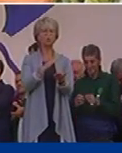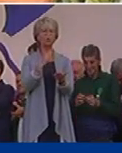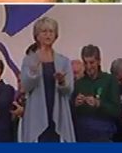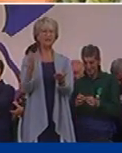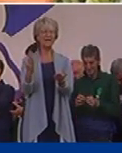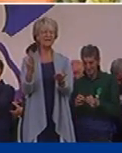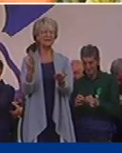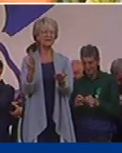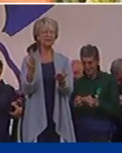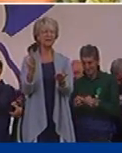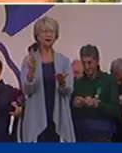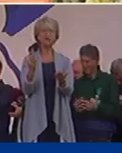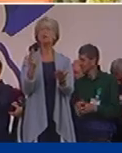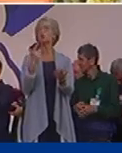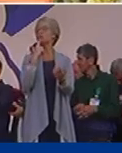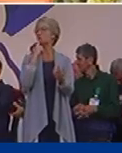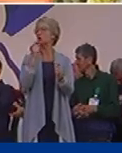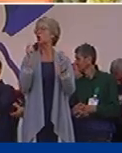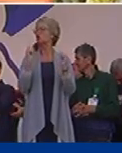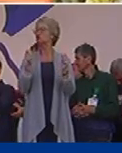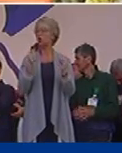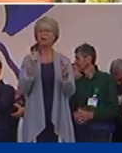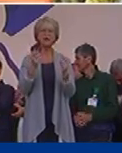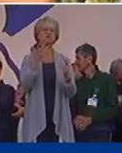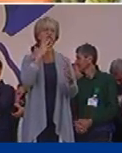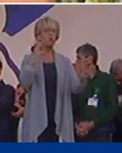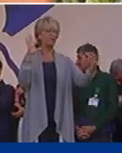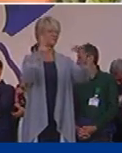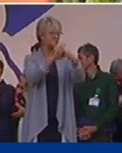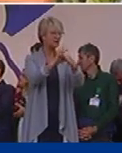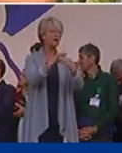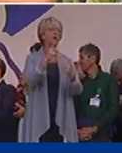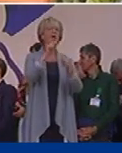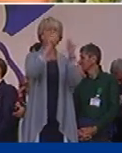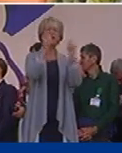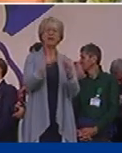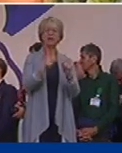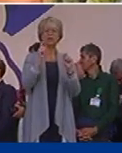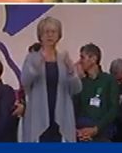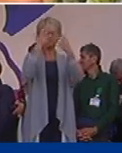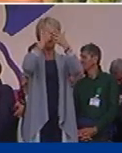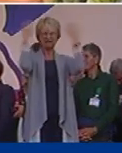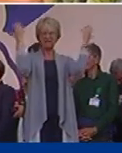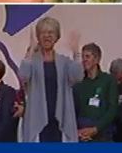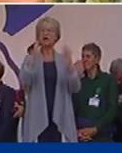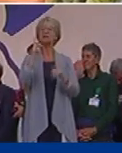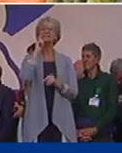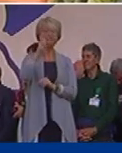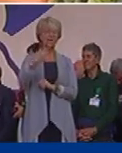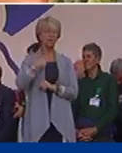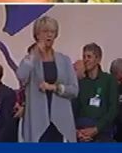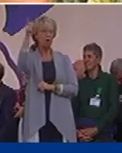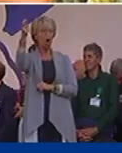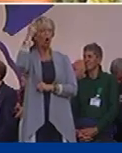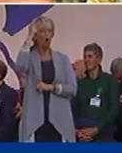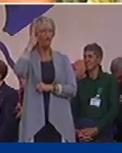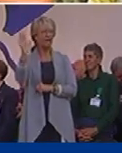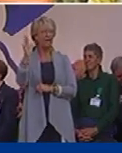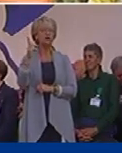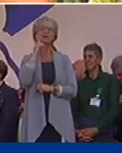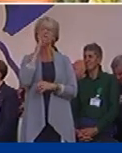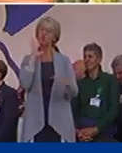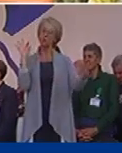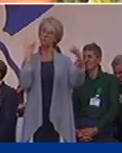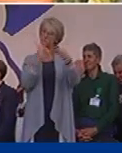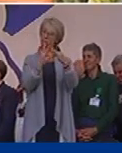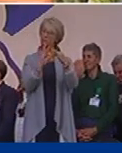uso le categorie dei giornalisti, voglia fare accordi con la Lega, abbia ben chiaro che se noi andiamo al governo, chiunque voglia accordarsi